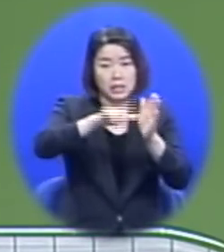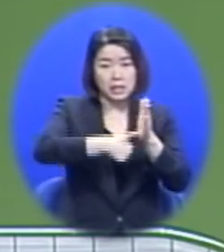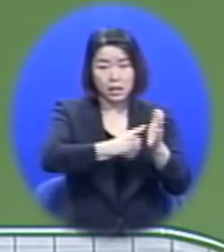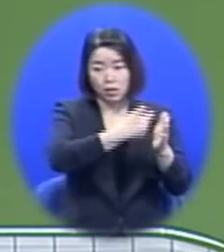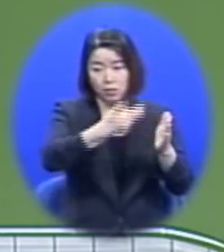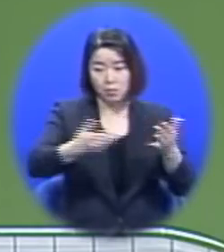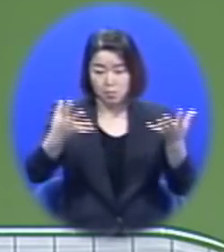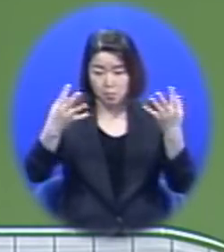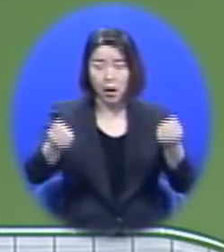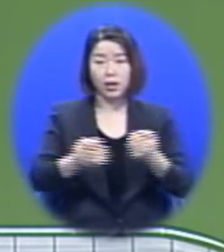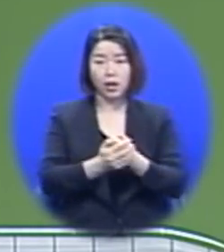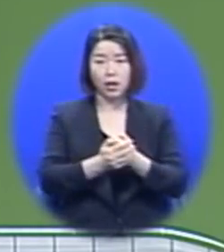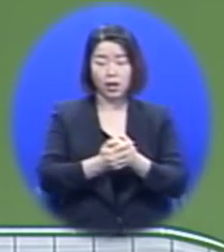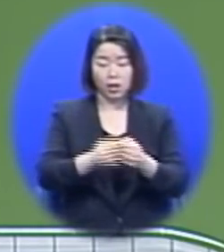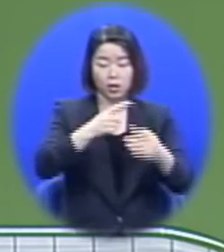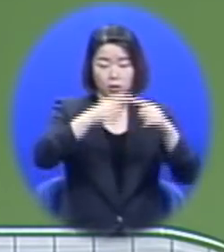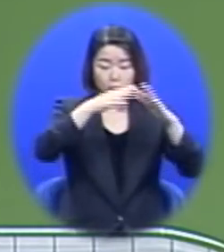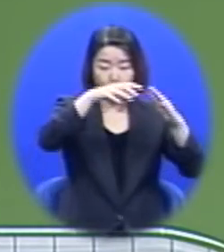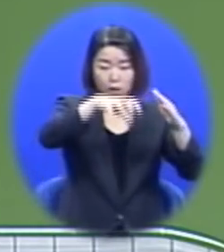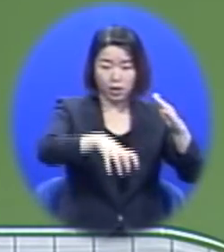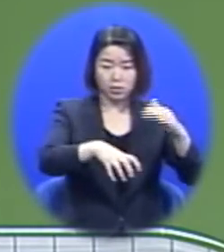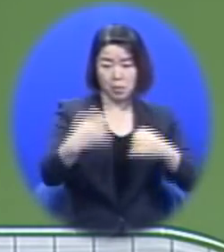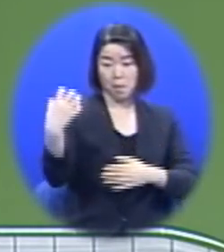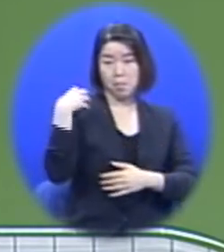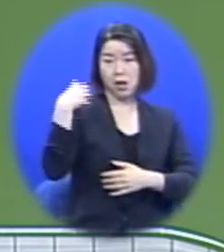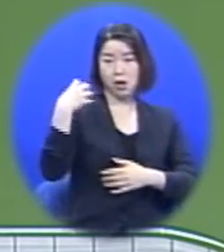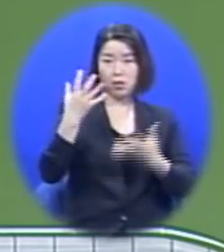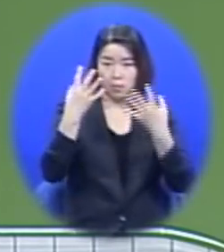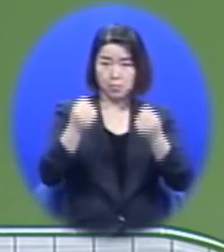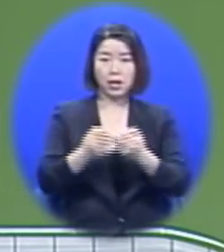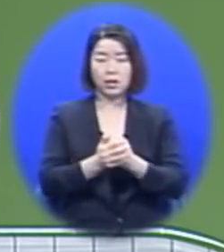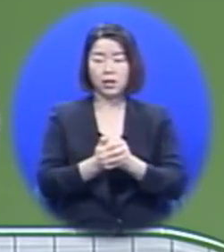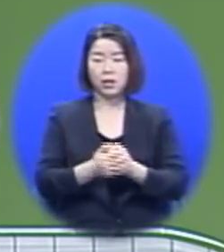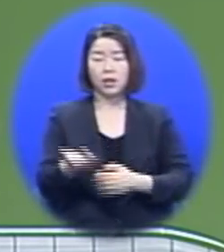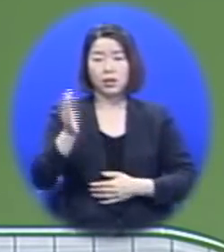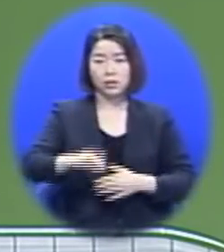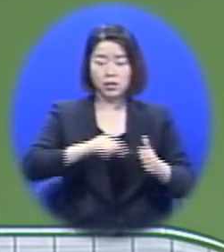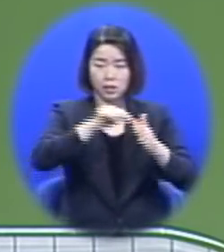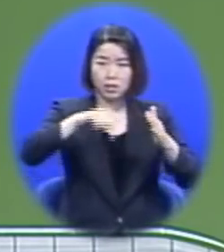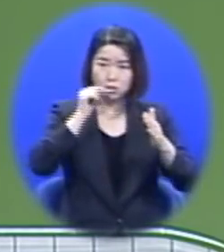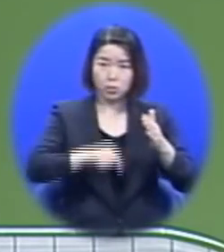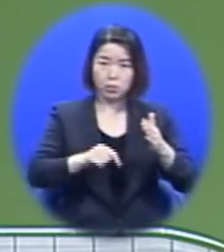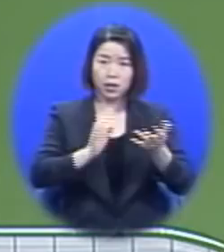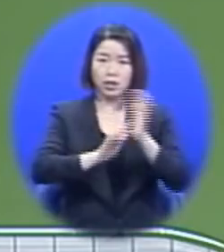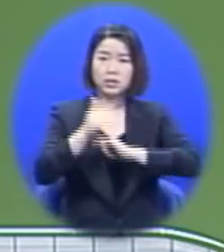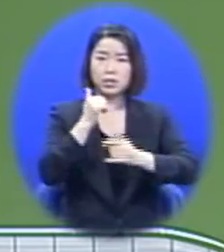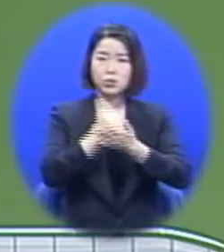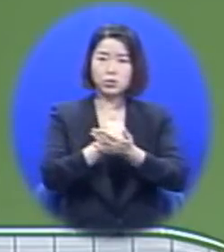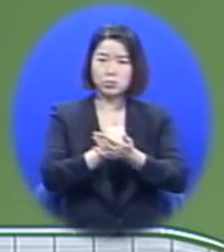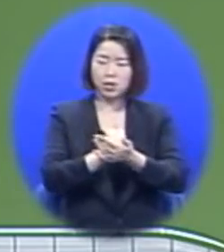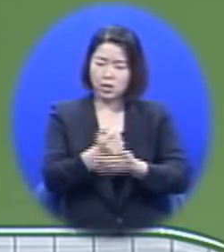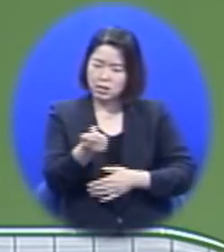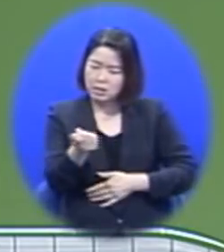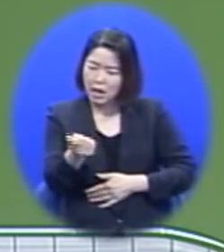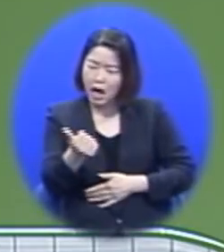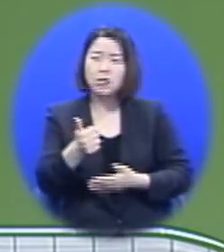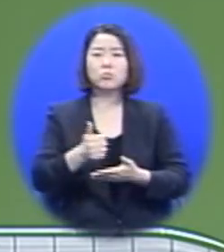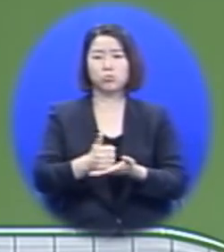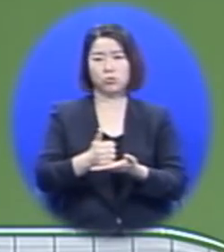안에서 이런저런 맡은 책임은 중책을 맡았는데 내 속에 예수님은 점점 너무 적은 분이